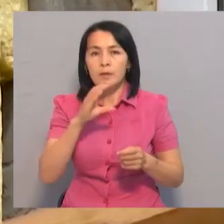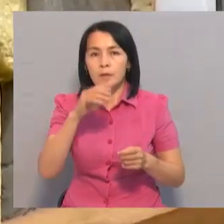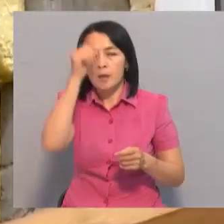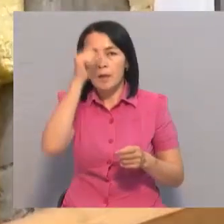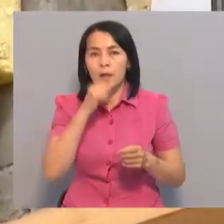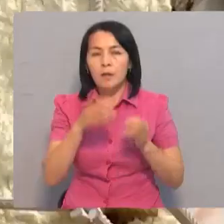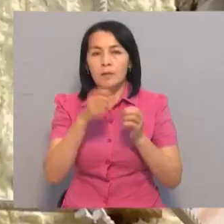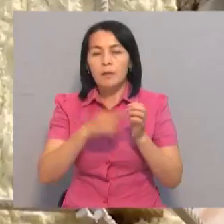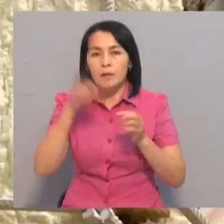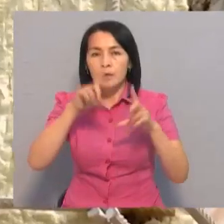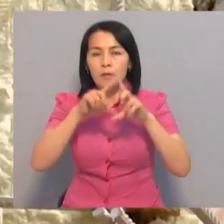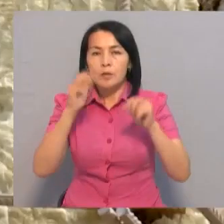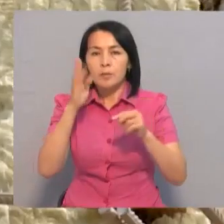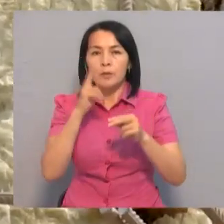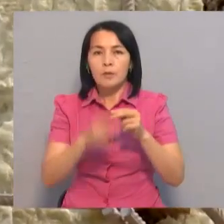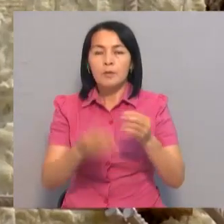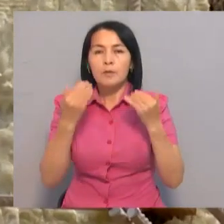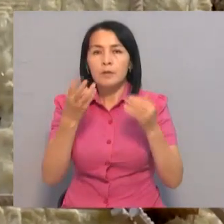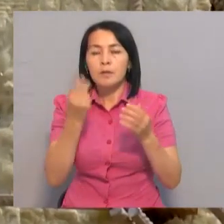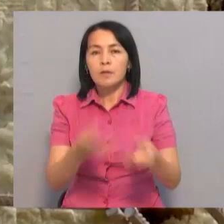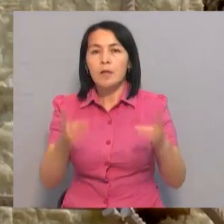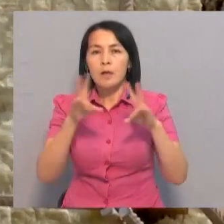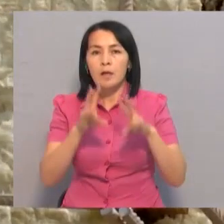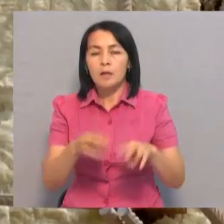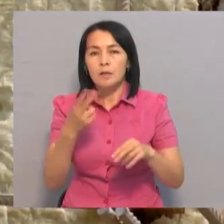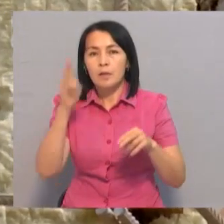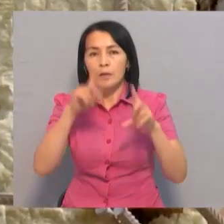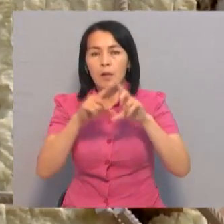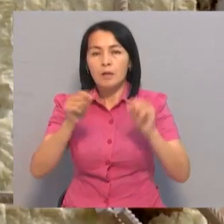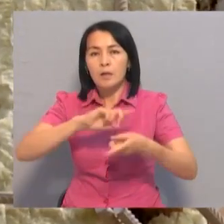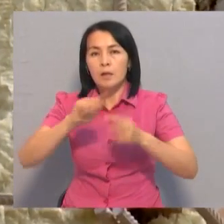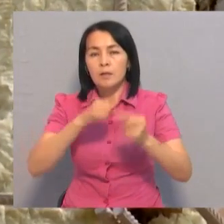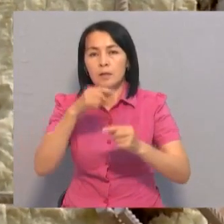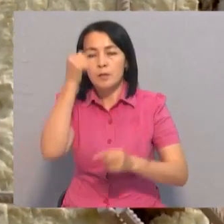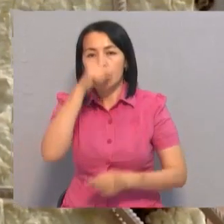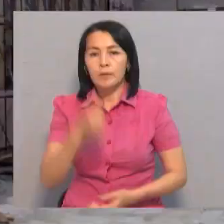работы 17 школ будут завершены, а средства остальных двух школ перейдут на следующий год.